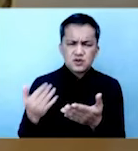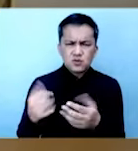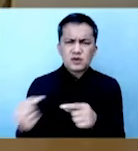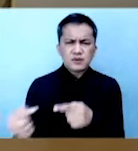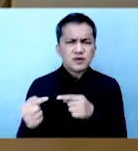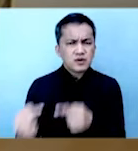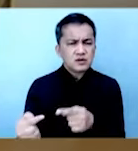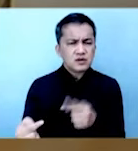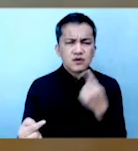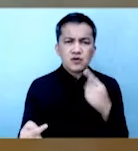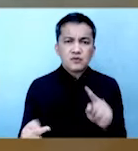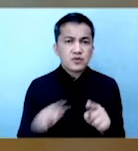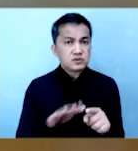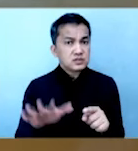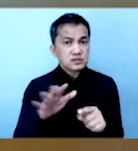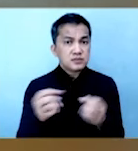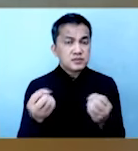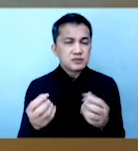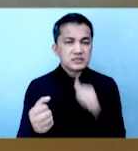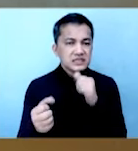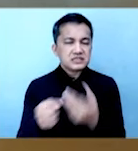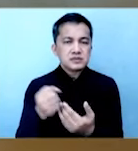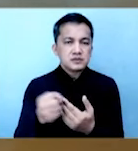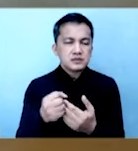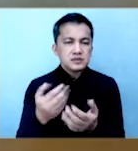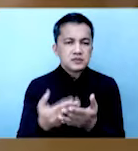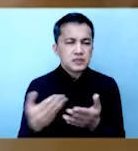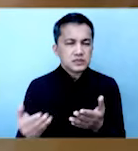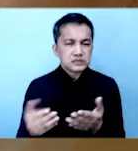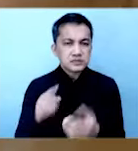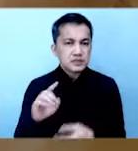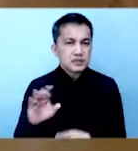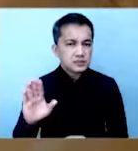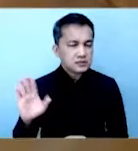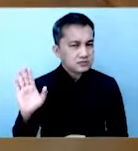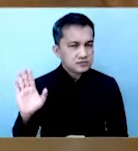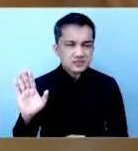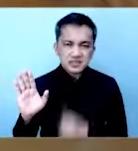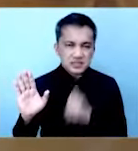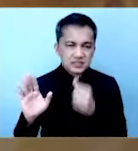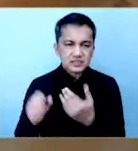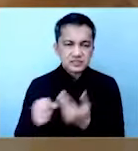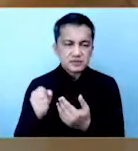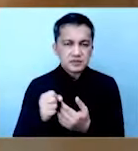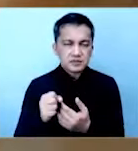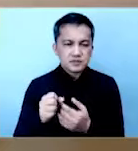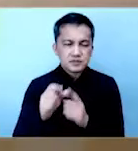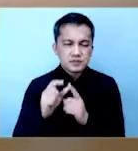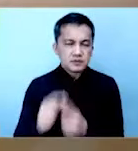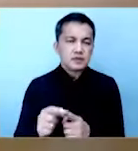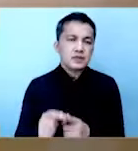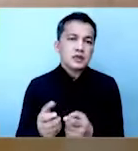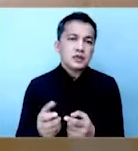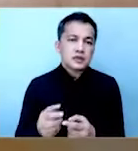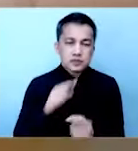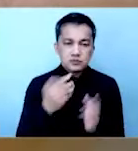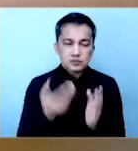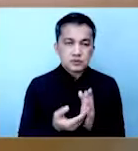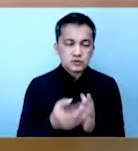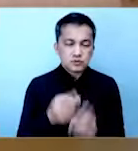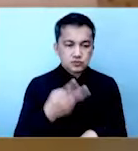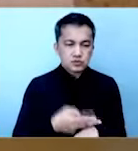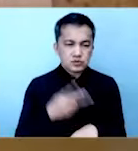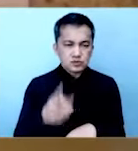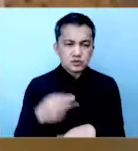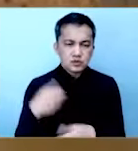Para kasi sa marami, hindi simpleng bagay ang isang panata at hindi ito simpleng binibitawan. Katunayan, dalawang beses nang umabot sa